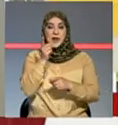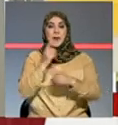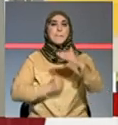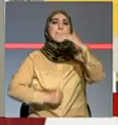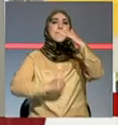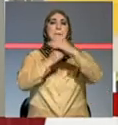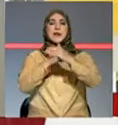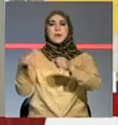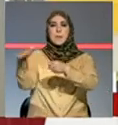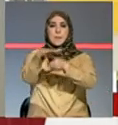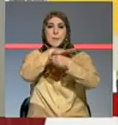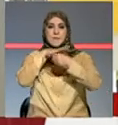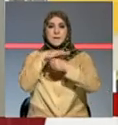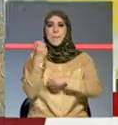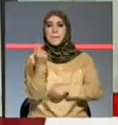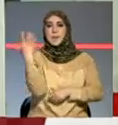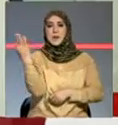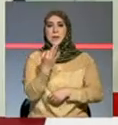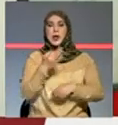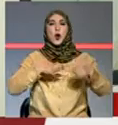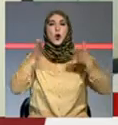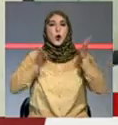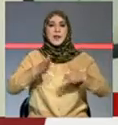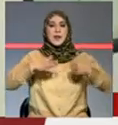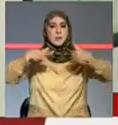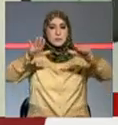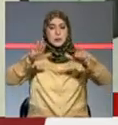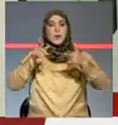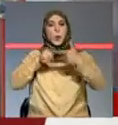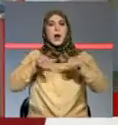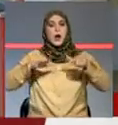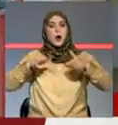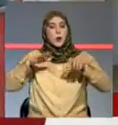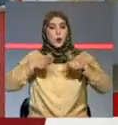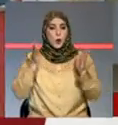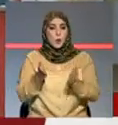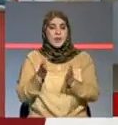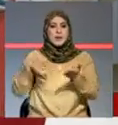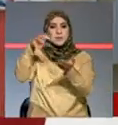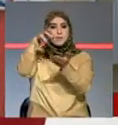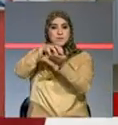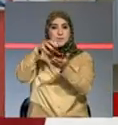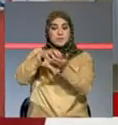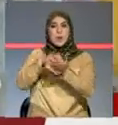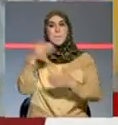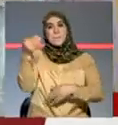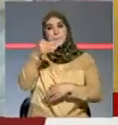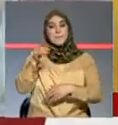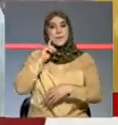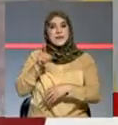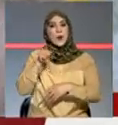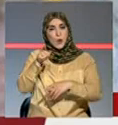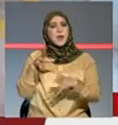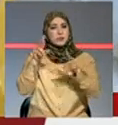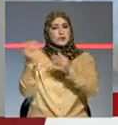الاستيعاب 100% بمستشفى عبد الرحمن مامي والمستشفى الطارق بقبة المنزة التابع له، والذي تكفل أيضا بعدد